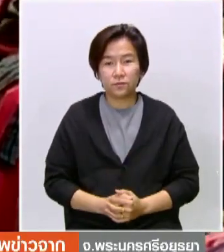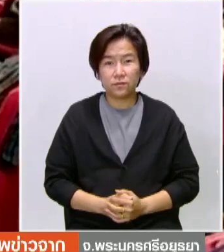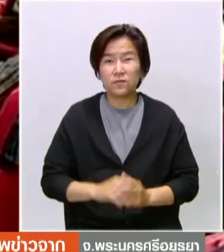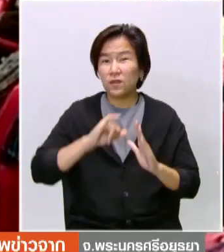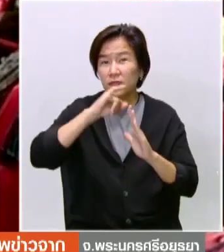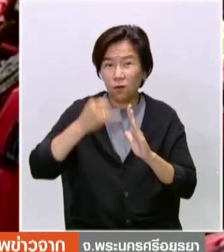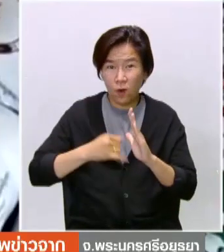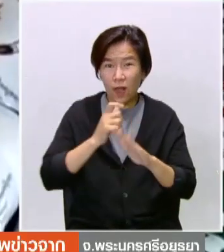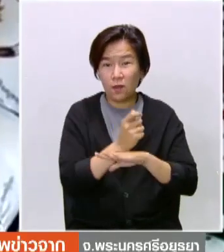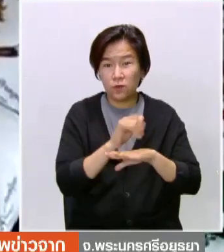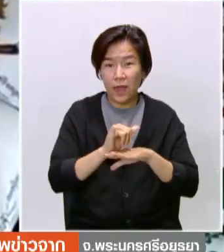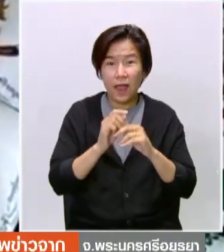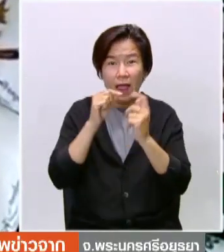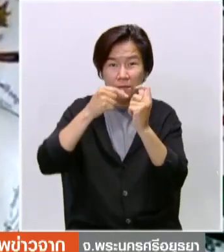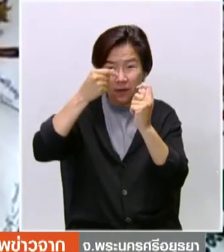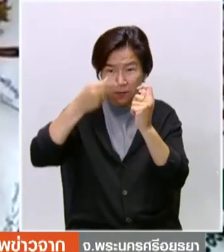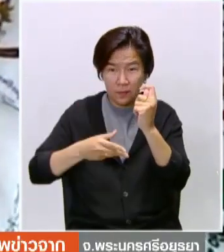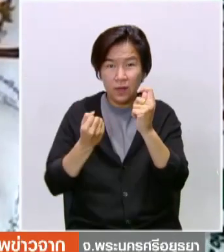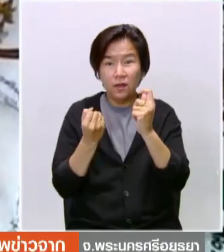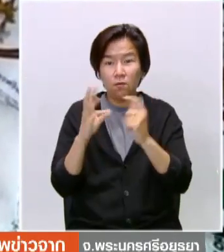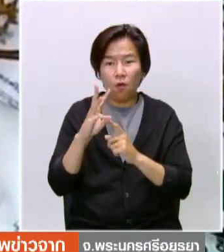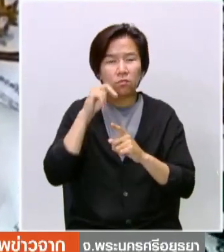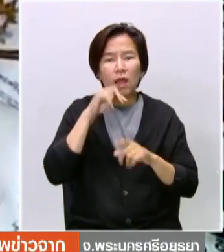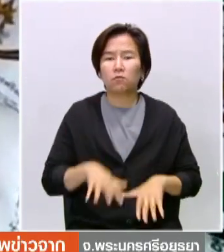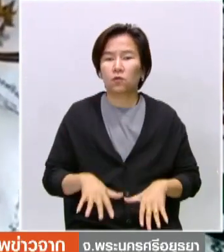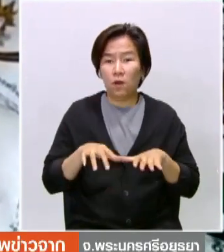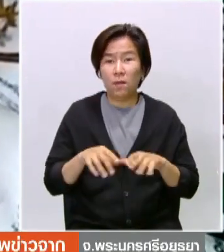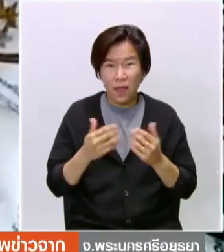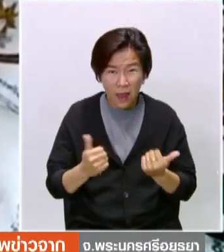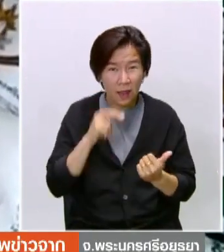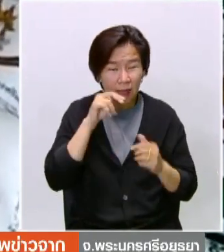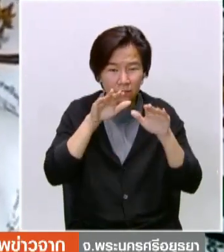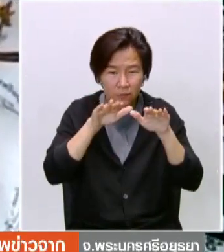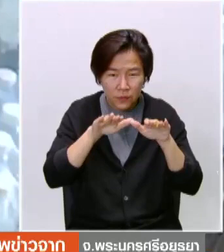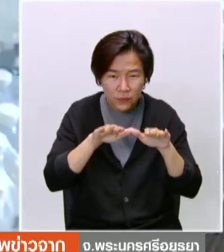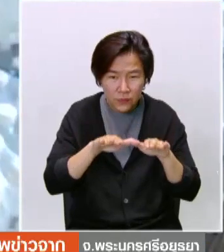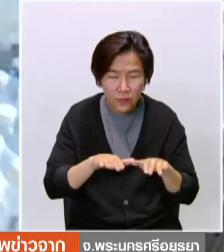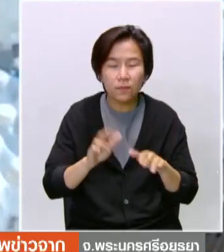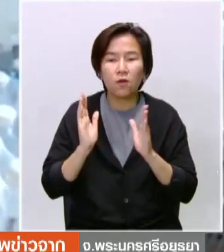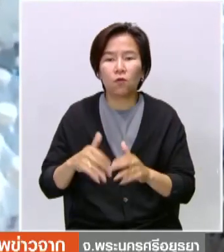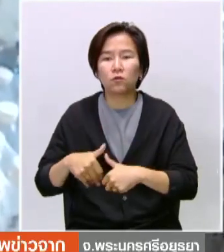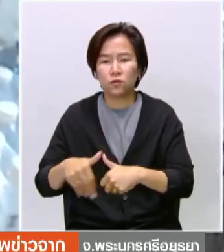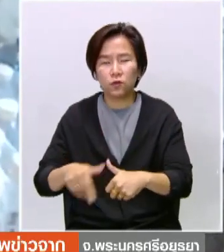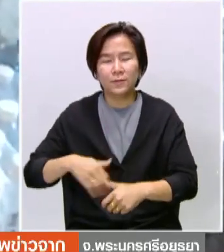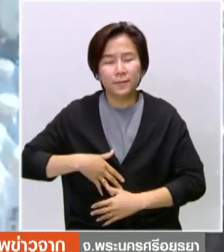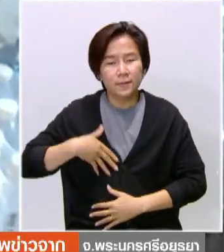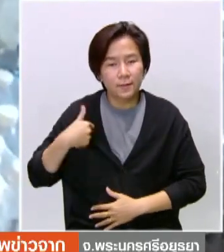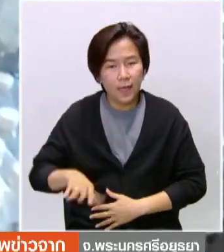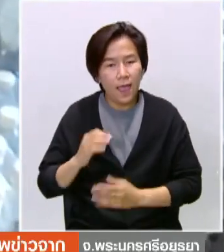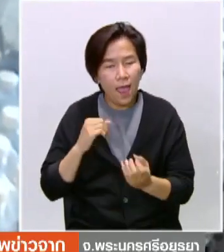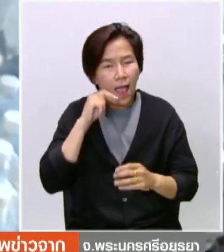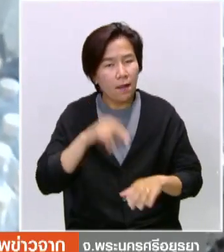ดที่ได้รับผลกระทบก็คือ16อำเภอนะคะปัจจุบันแม้ระดับน้ำจะลดแล้วแต่ว่าก็ยังมีประชาชนที่ได้รับผลกระทบจ